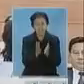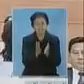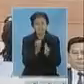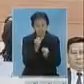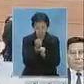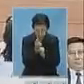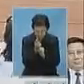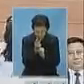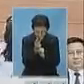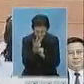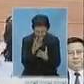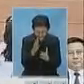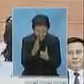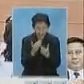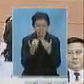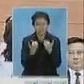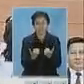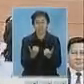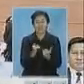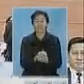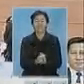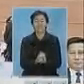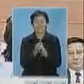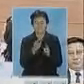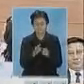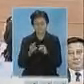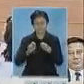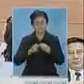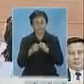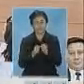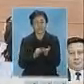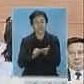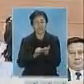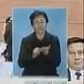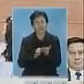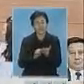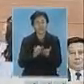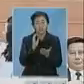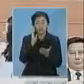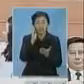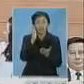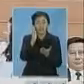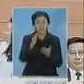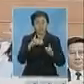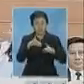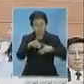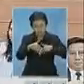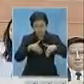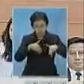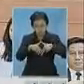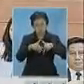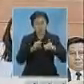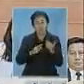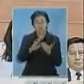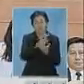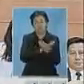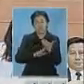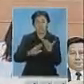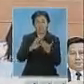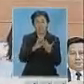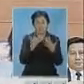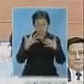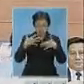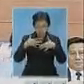นี้จะถึงเวลาพบทางออกไปสู่สันติภาพไปสู่ความสมัคร